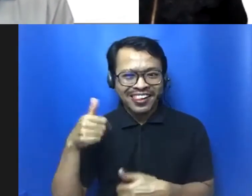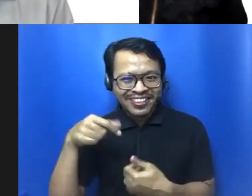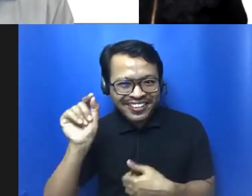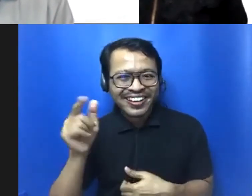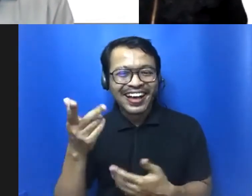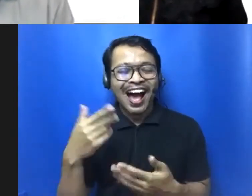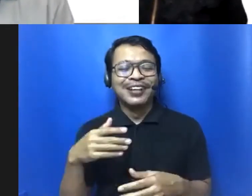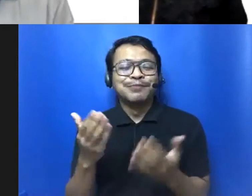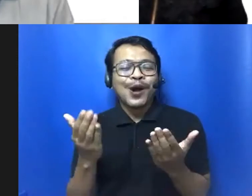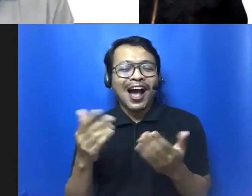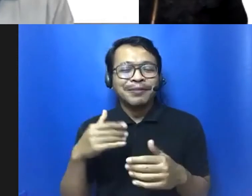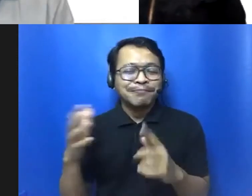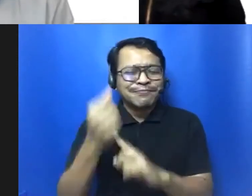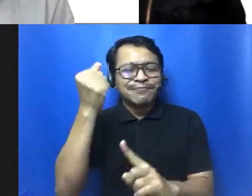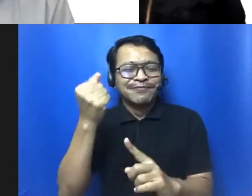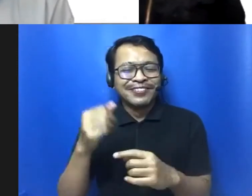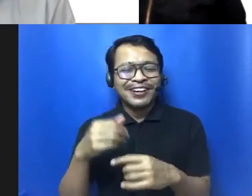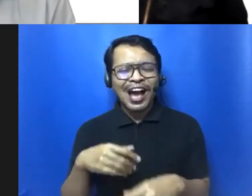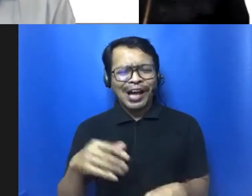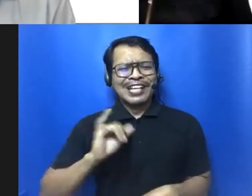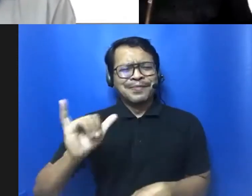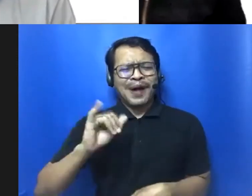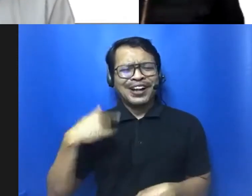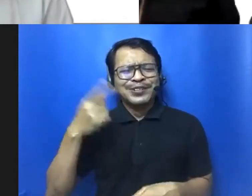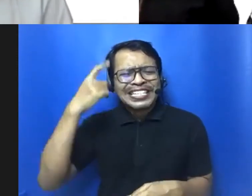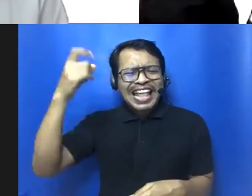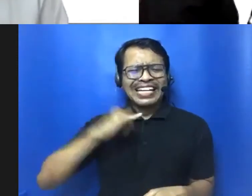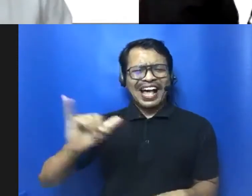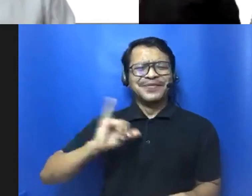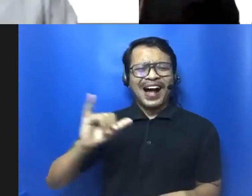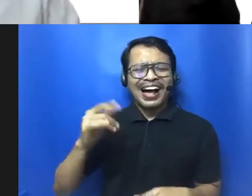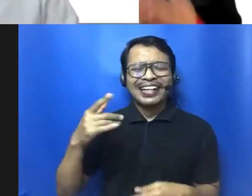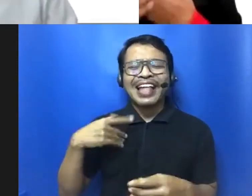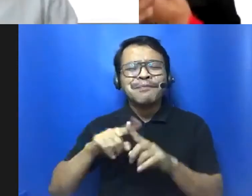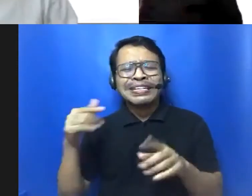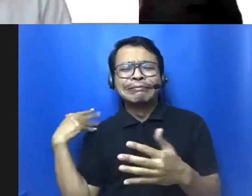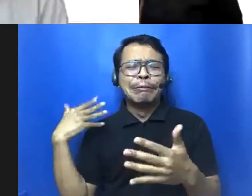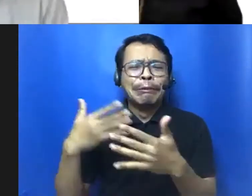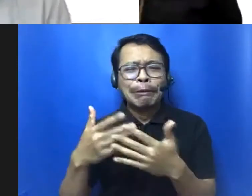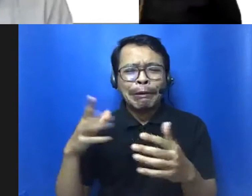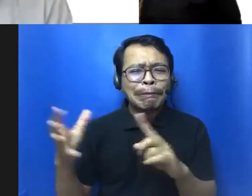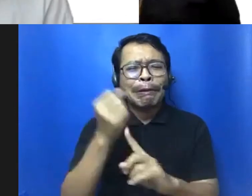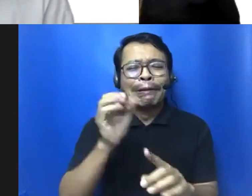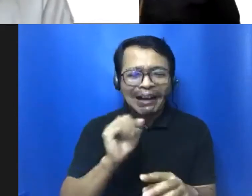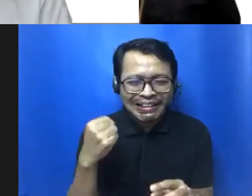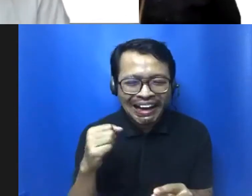Itu cita-cita saya dulu yang nggak pernah tersampaikan sampai saat ini. Banyak yang mudah-mudahan